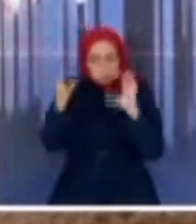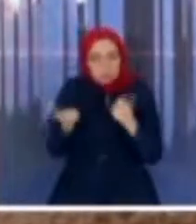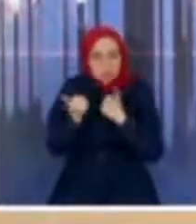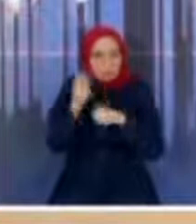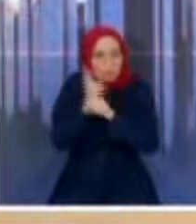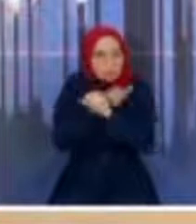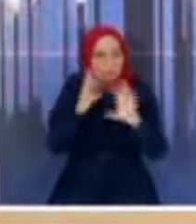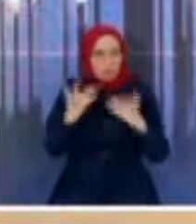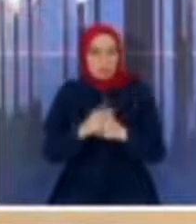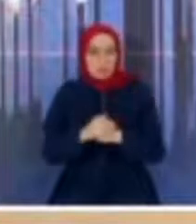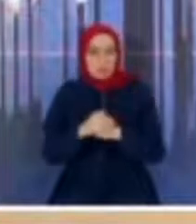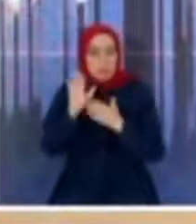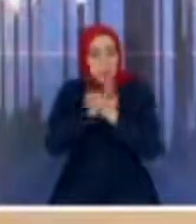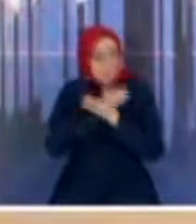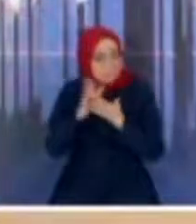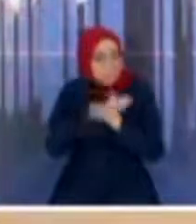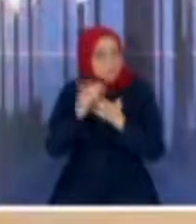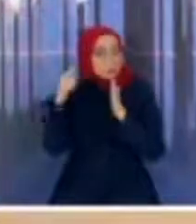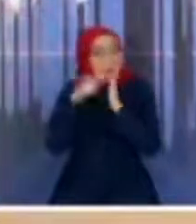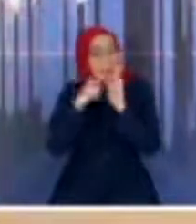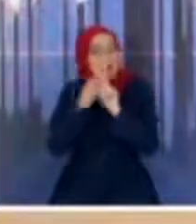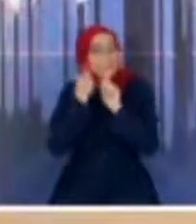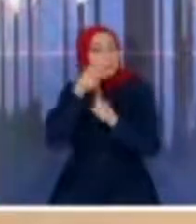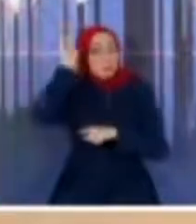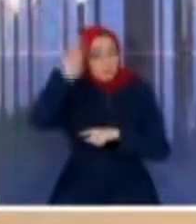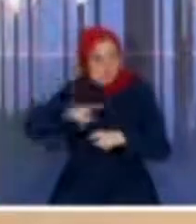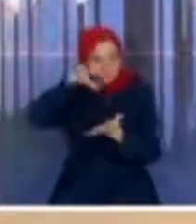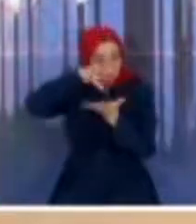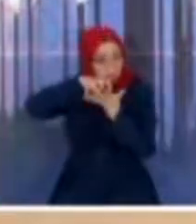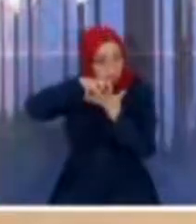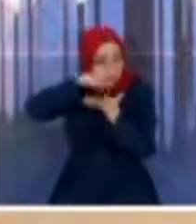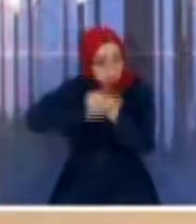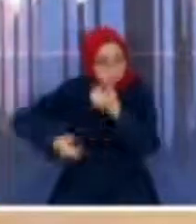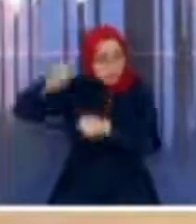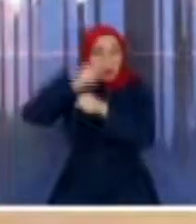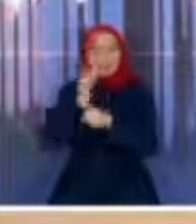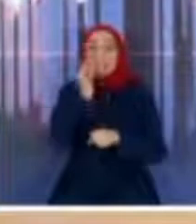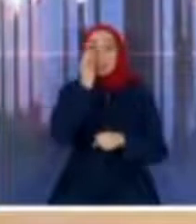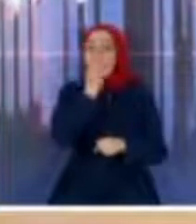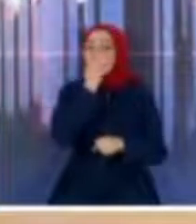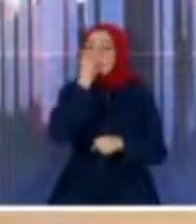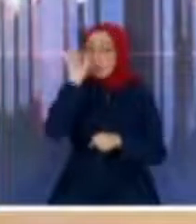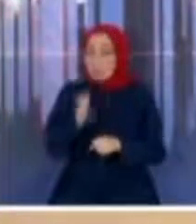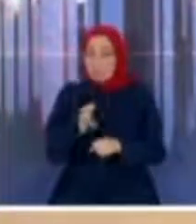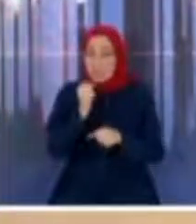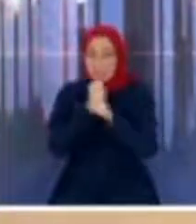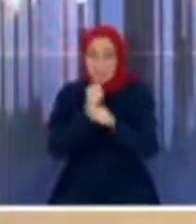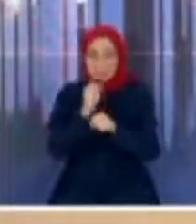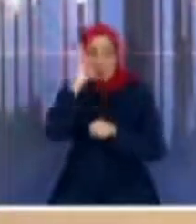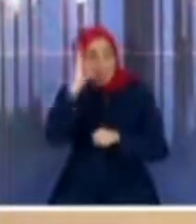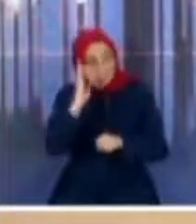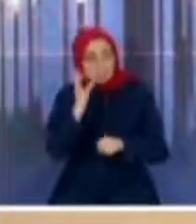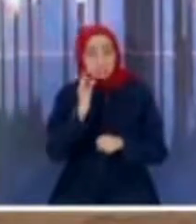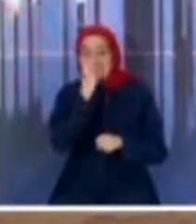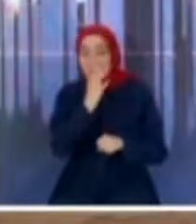خوجي مهم على الأخر اللي هو مركز إسعافات أولية في نفزة، علاش ليه نخدمه في نفزة وفي باجة وفي المناطق الكل؟